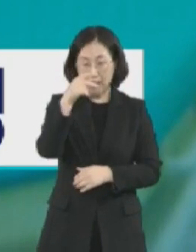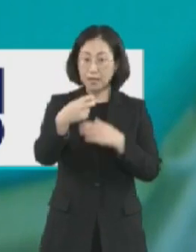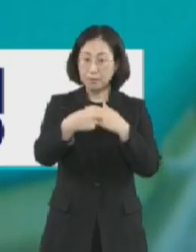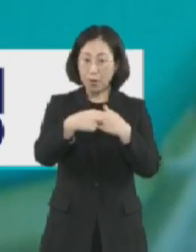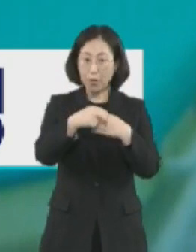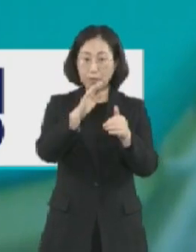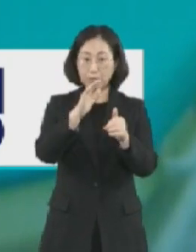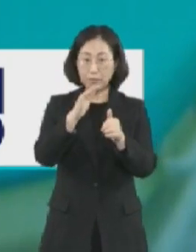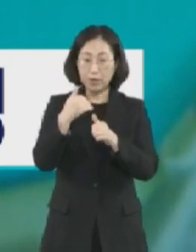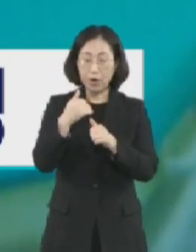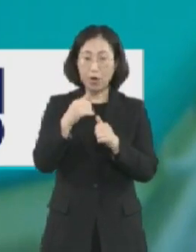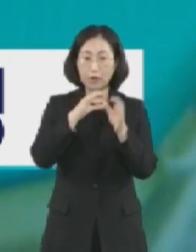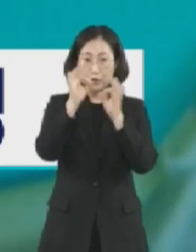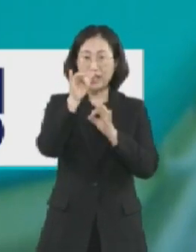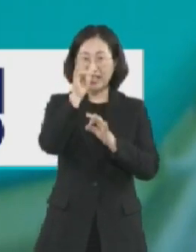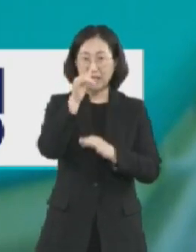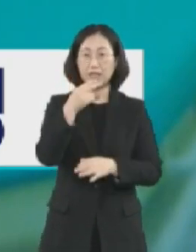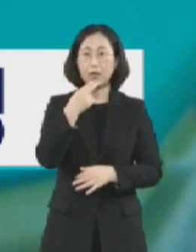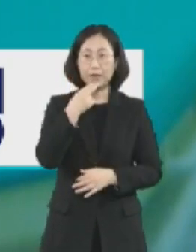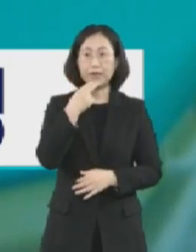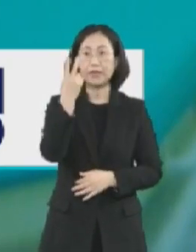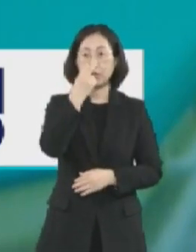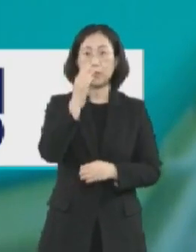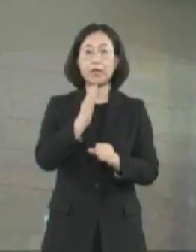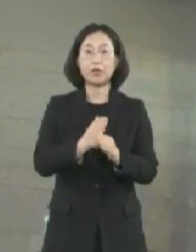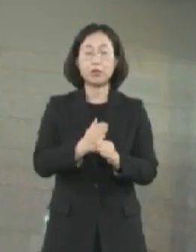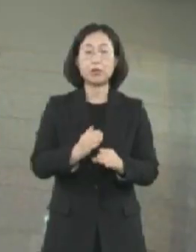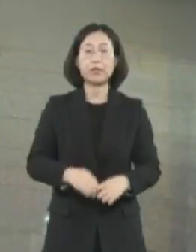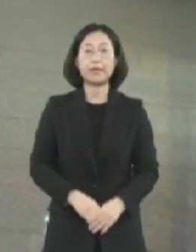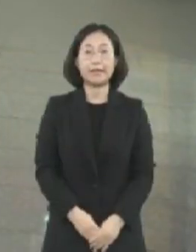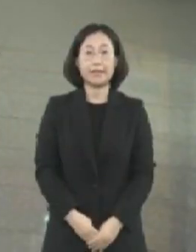의료 과실 여부를 조사하고 있습니다. 김성민 기자입니다.